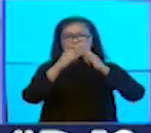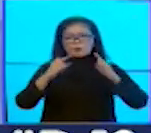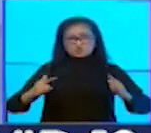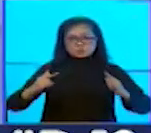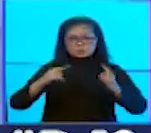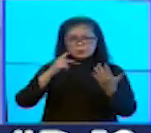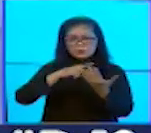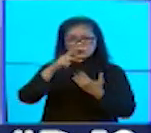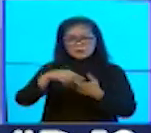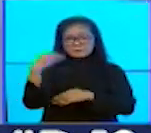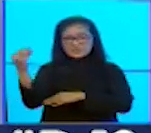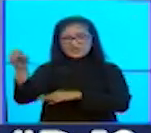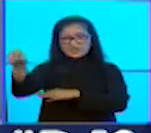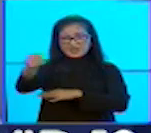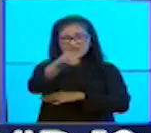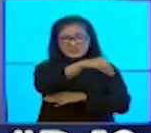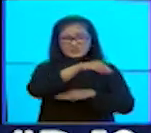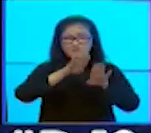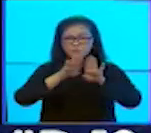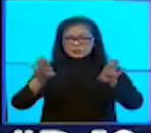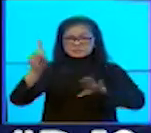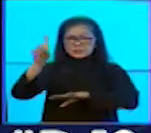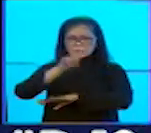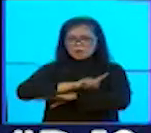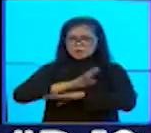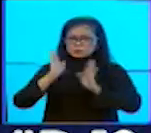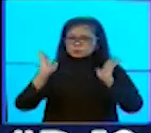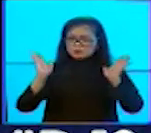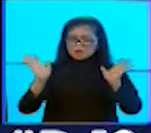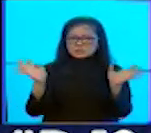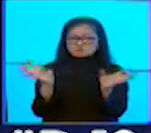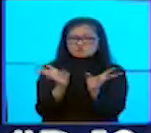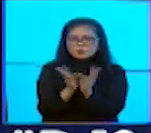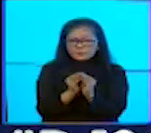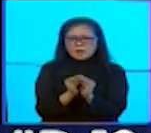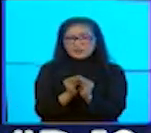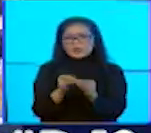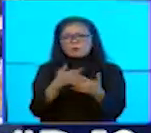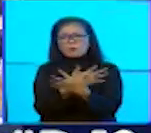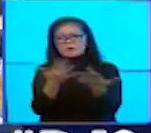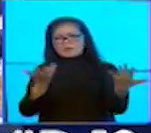selama 2 hari ini, jumlah warga yang bersedia divaksin mencapai 300 orang lebih.